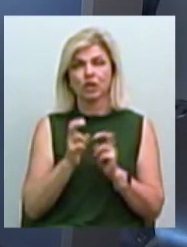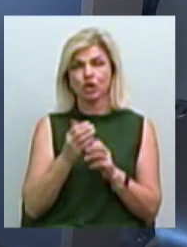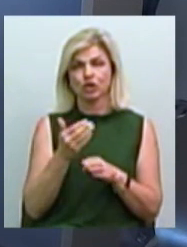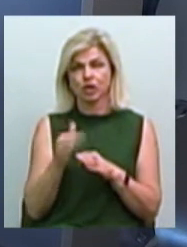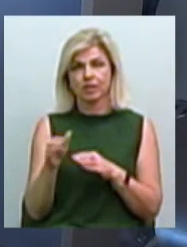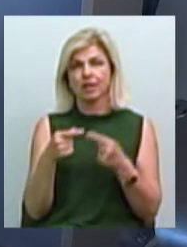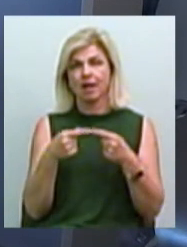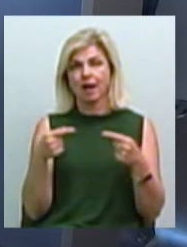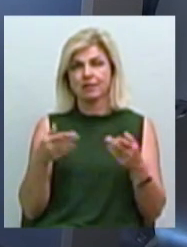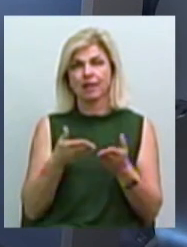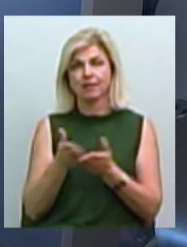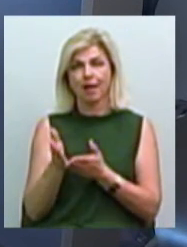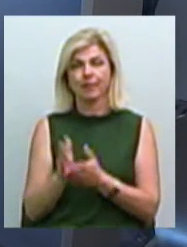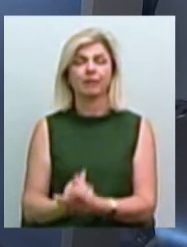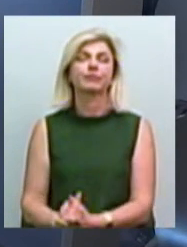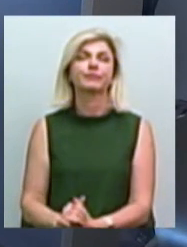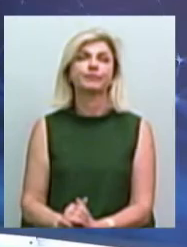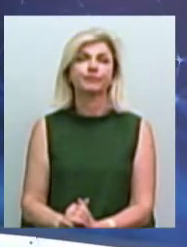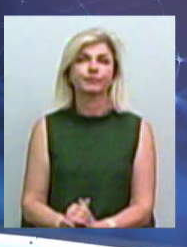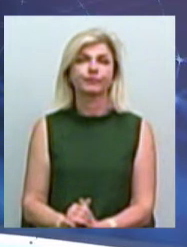різними напрямками. Тому що «Зарямаш-проект» теж поступово